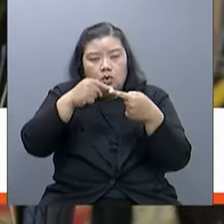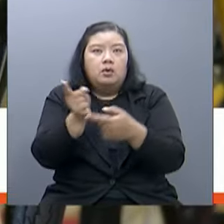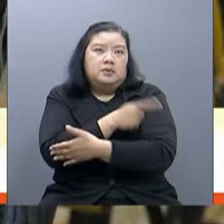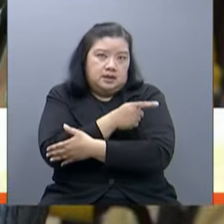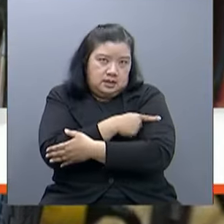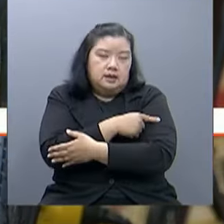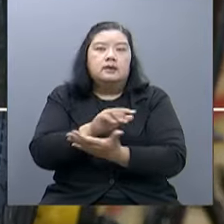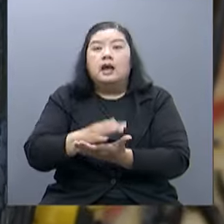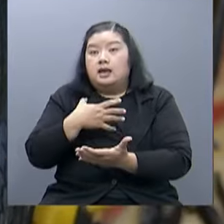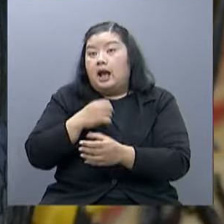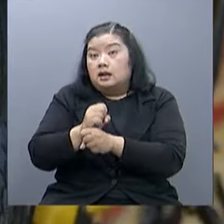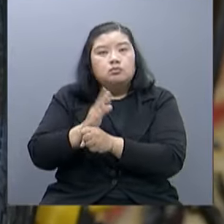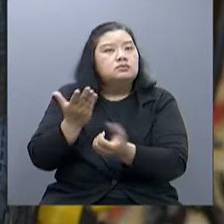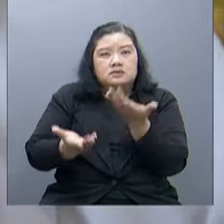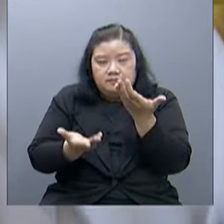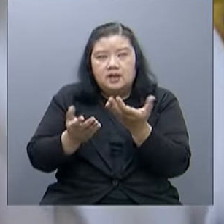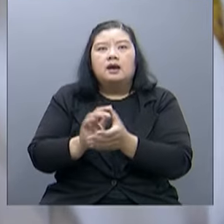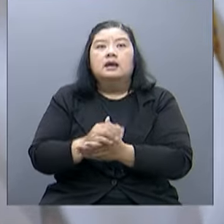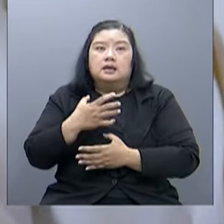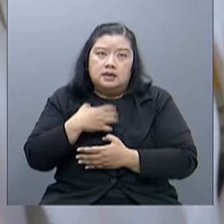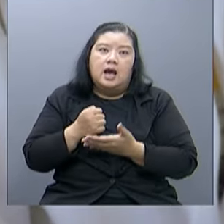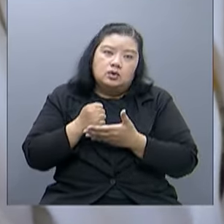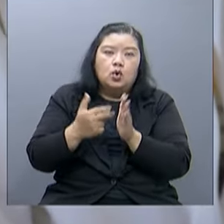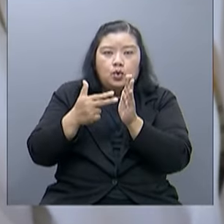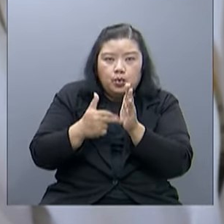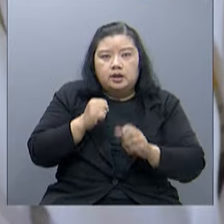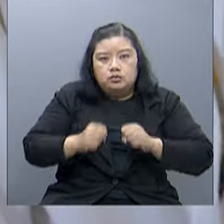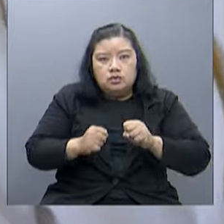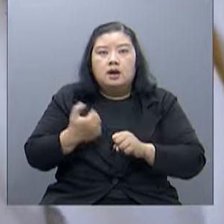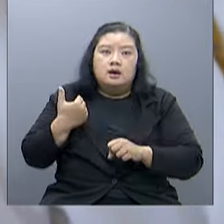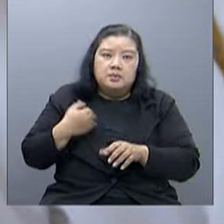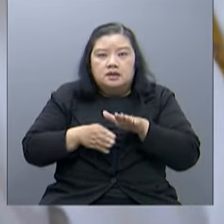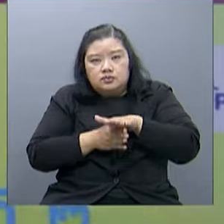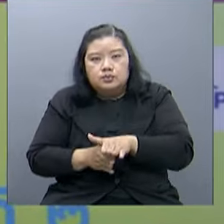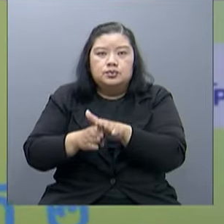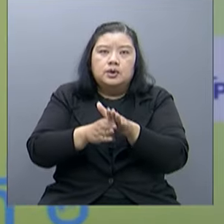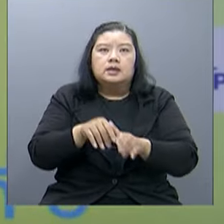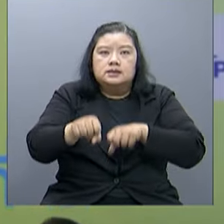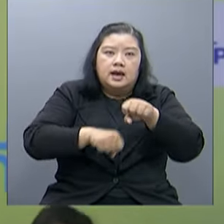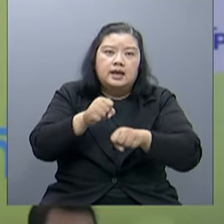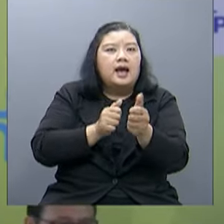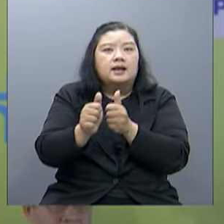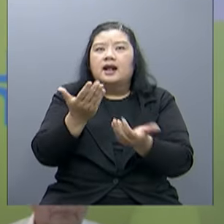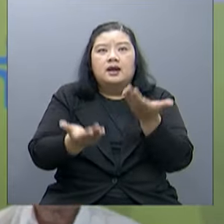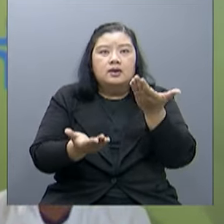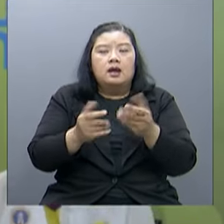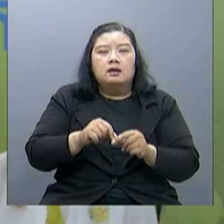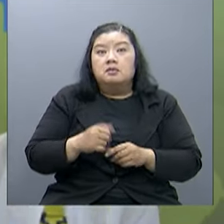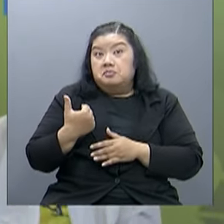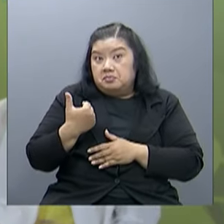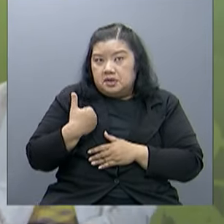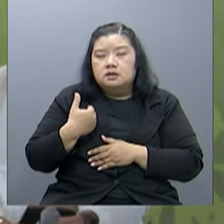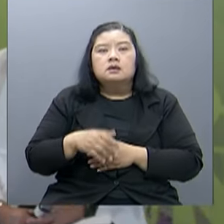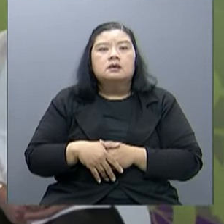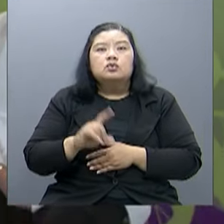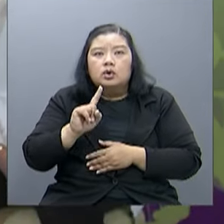ริจาคเข้ามาอย่างเดียวก็ได้หรือว่าจะมาร่วมวิ่งเดินไทสเก็ตบอร์ดโรลเลอร์สเก็ตและปั่นจักรยานด้วยระยะทาง2กลุ่มให้เลือกนะคะ